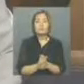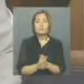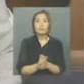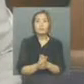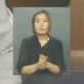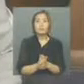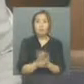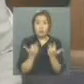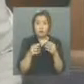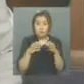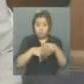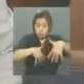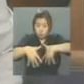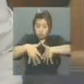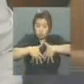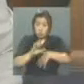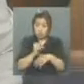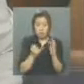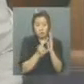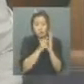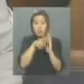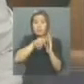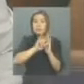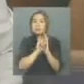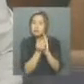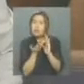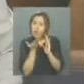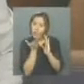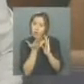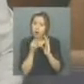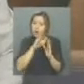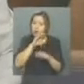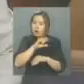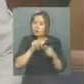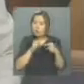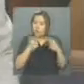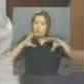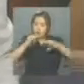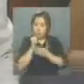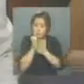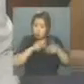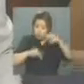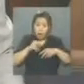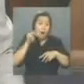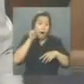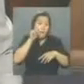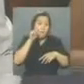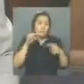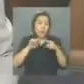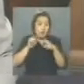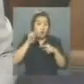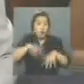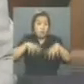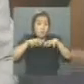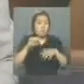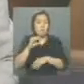ขณะนี้ชาวบ้านในจังหวัดพิจิตรเรียกร้องให้ภาครัฐเข้ามาดูแลเรื่องการดีดบ้านหรือยกบ้านเพื่อป้องกันปัญหาน้ำท่วมนะคะหลังจากเมื่อ2วัน